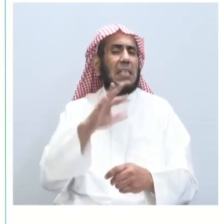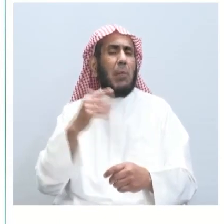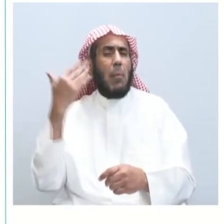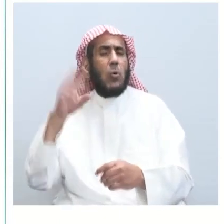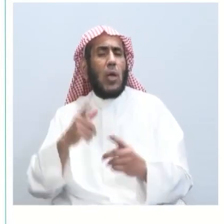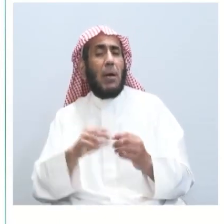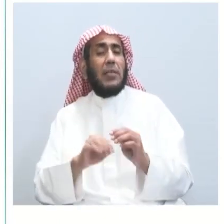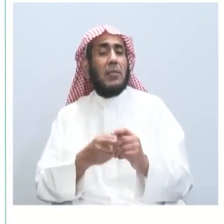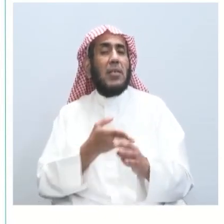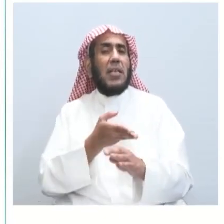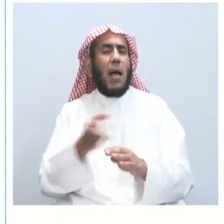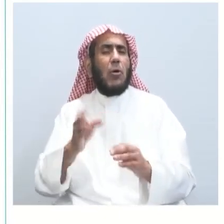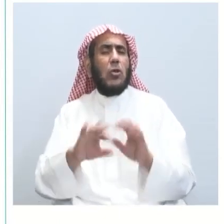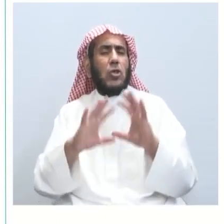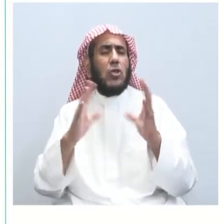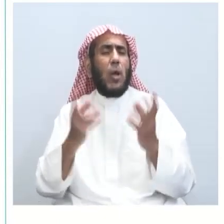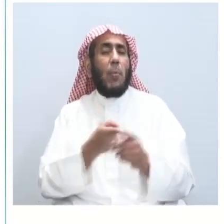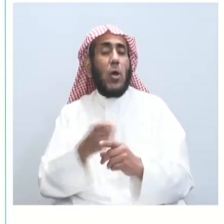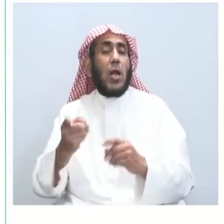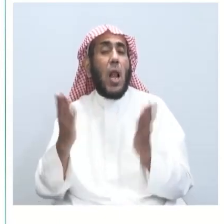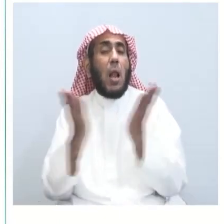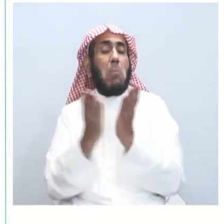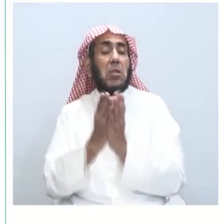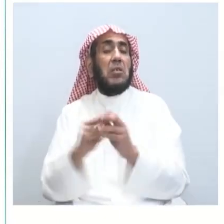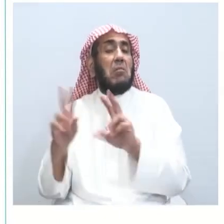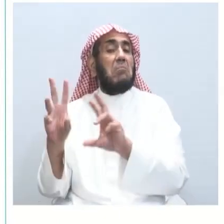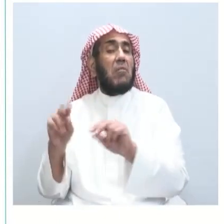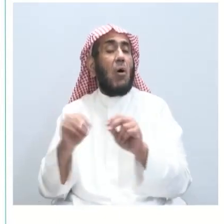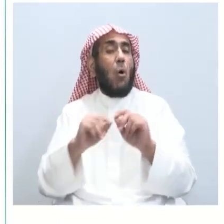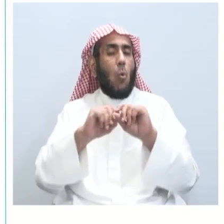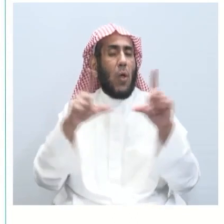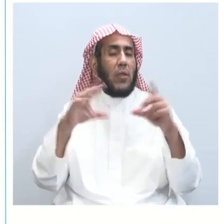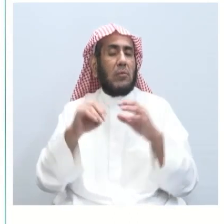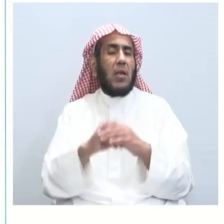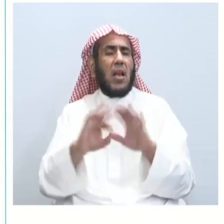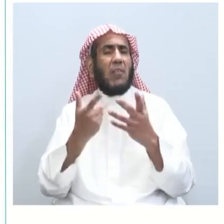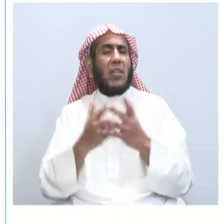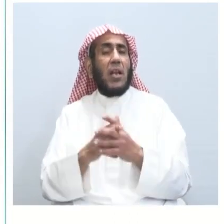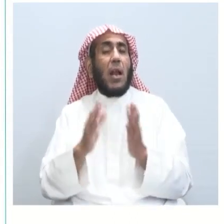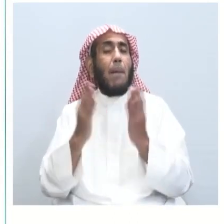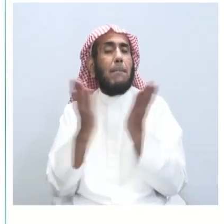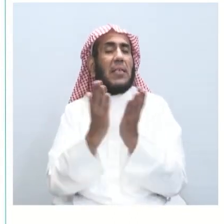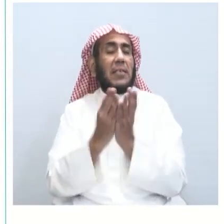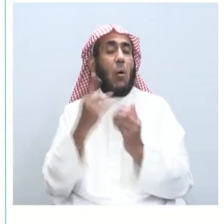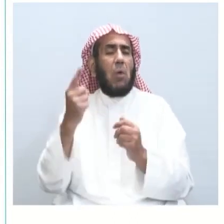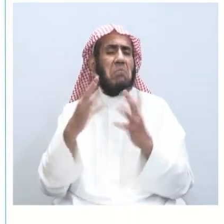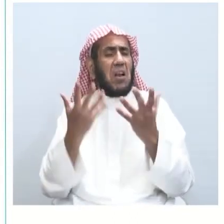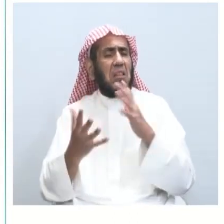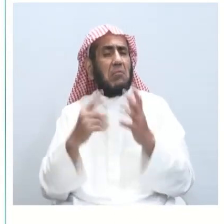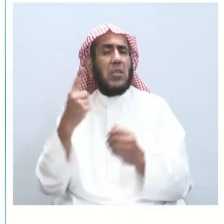الذين يذهبون جميعا الى المدرسه نفسها وضح اجابتك لنفترض ان لدينا مدرسه